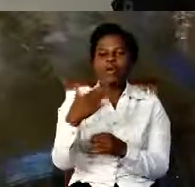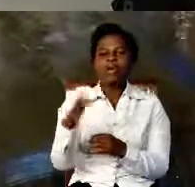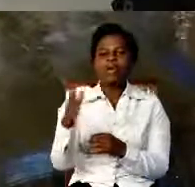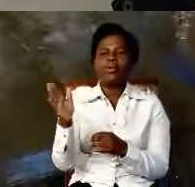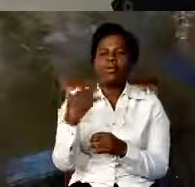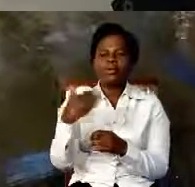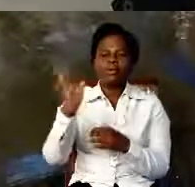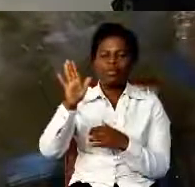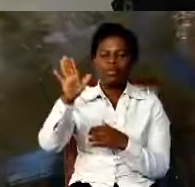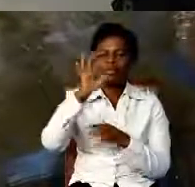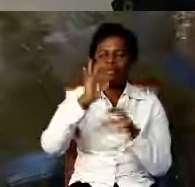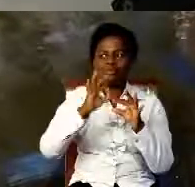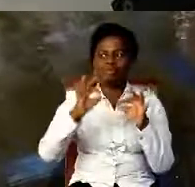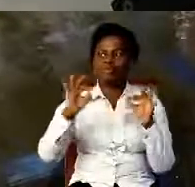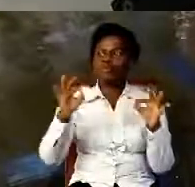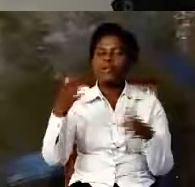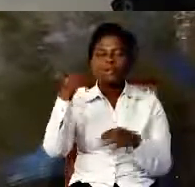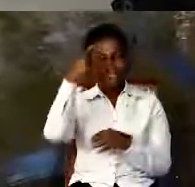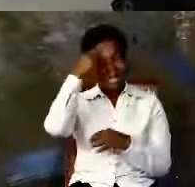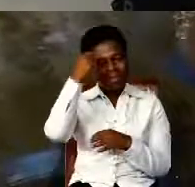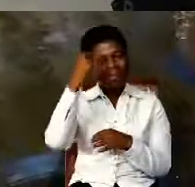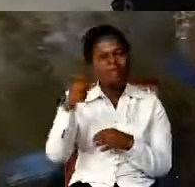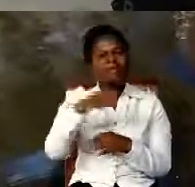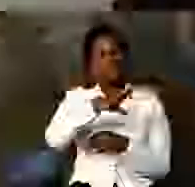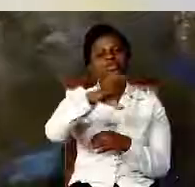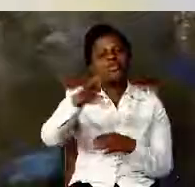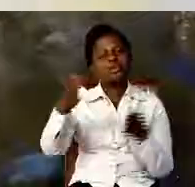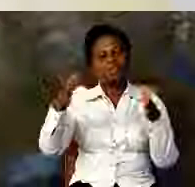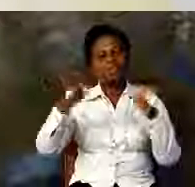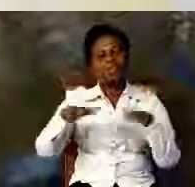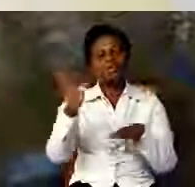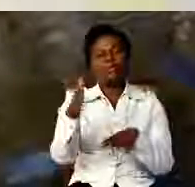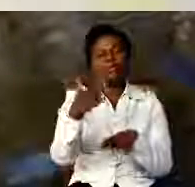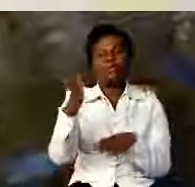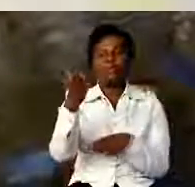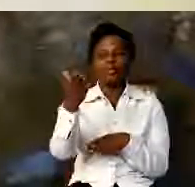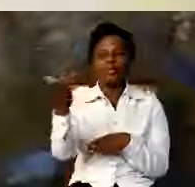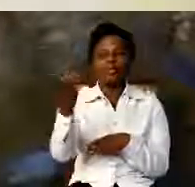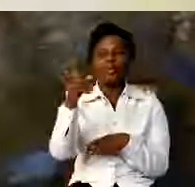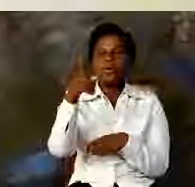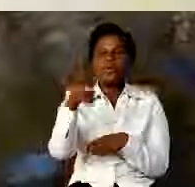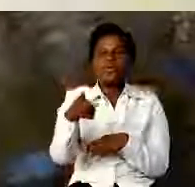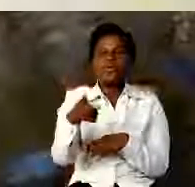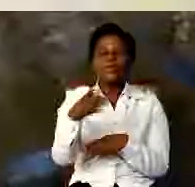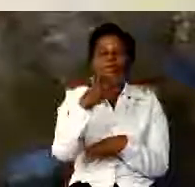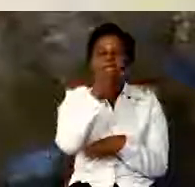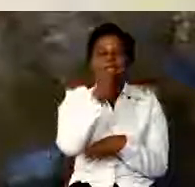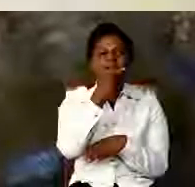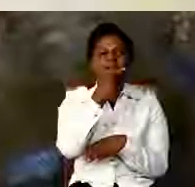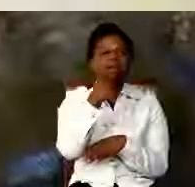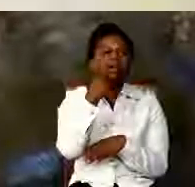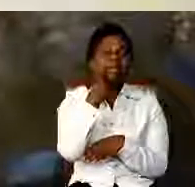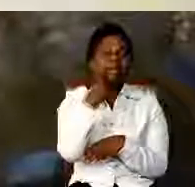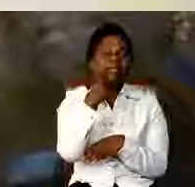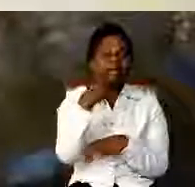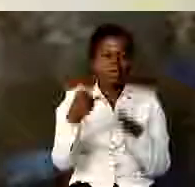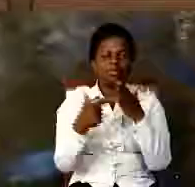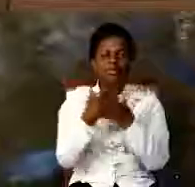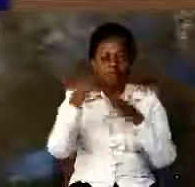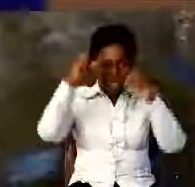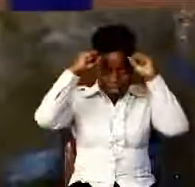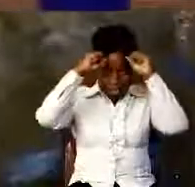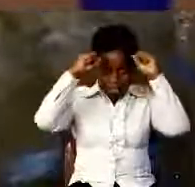wenu mzuri. Na naamini wote tumebarikiwa kwa huo wimbo. Hiyo ni Amo Dorcas kutoka pale